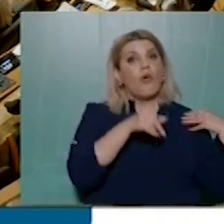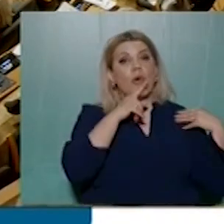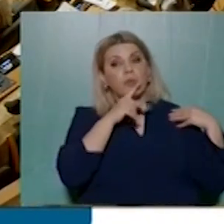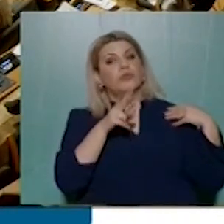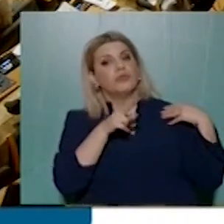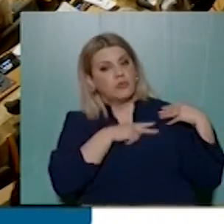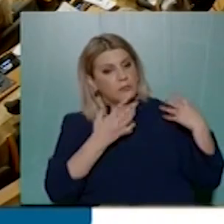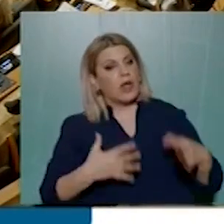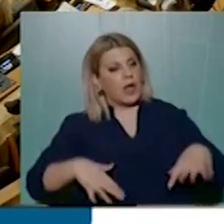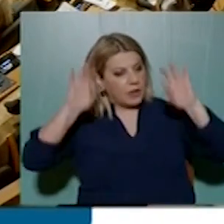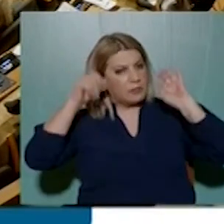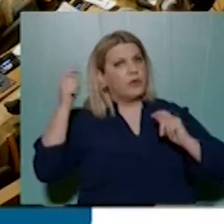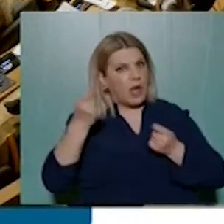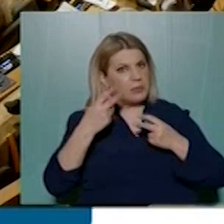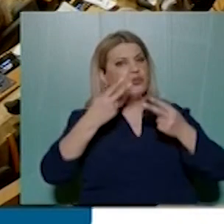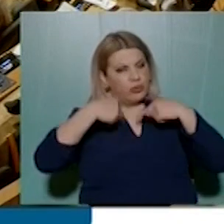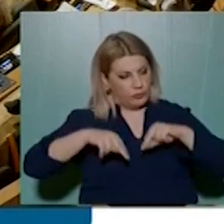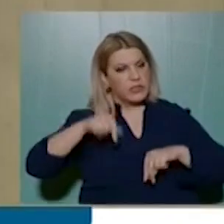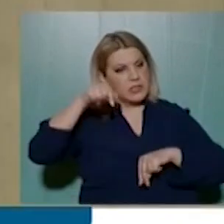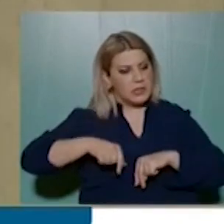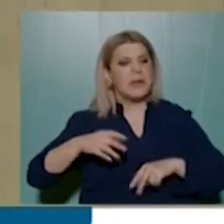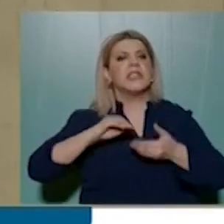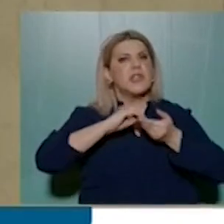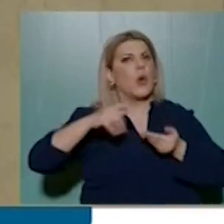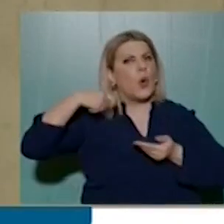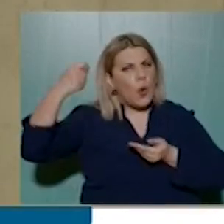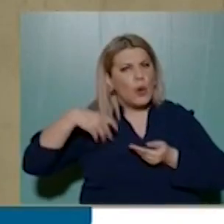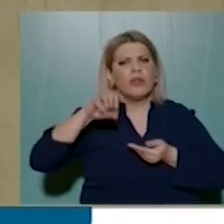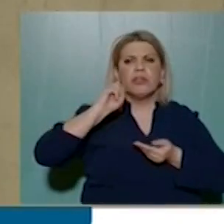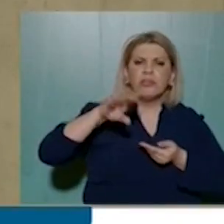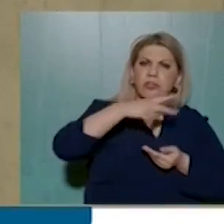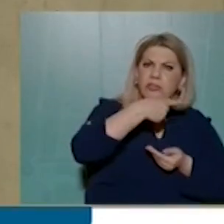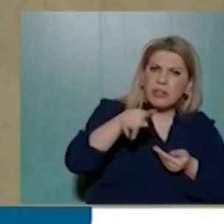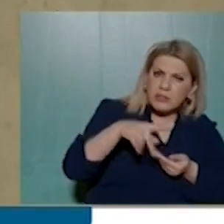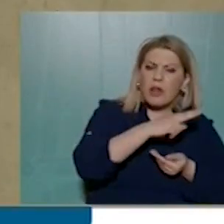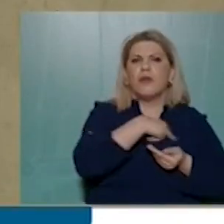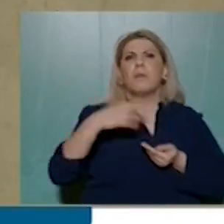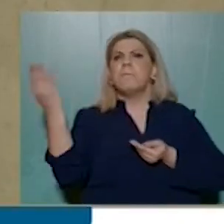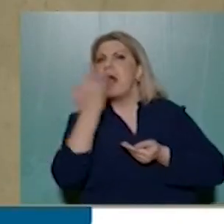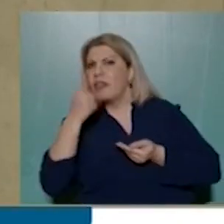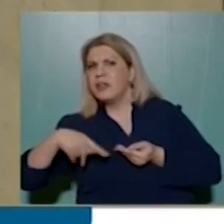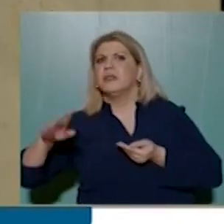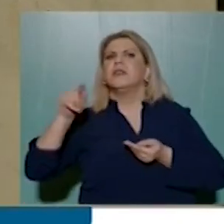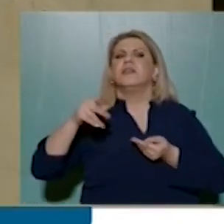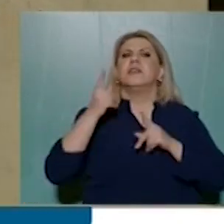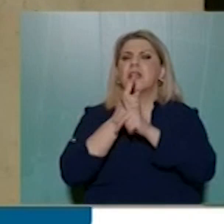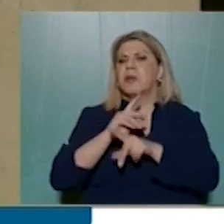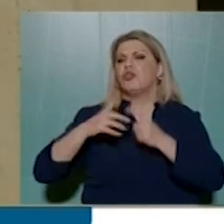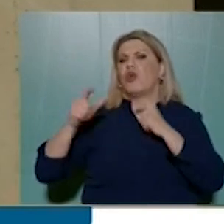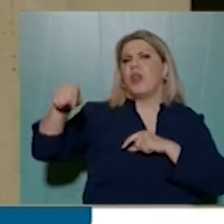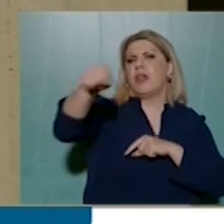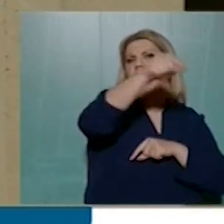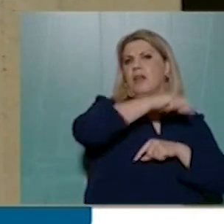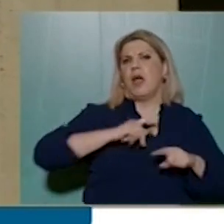σωστά κάναμε στην αρχή της συνεδρίασης μας δηλαδή σήμερα τους συλλόγους γονέων εκπαιδευτικών τις μαθητικές κοινότητες απ τα μένα